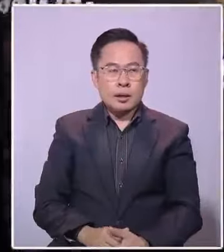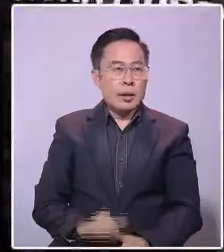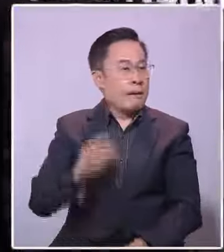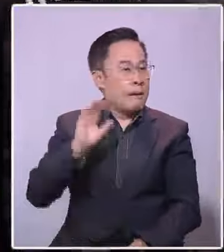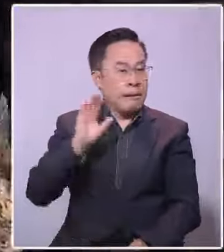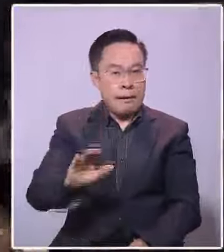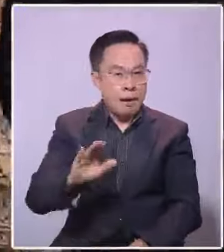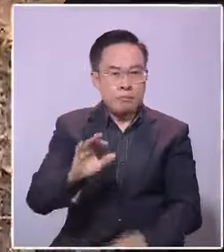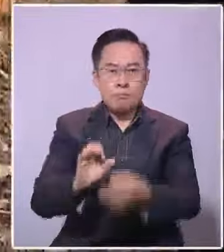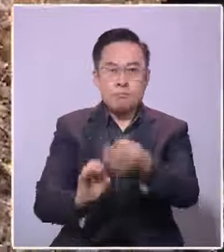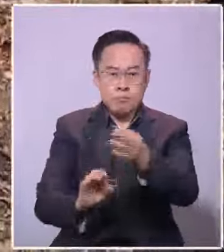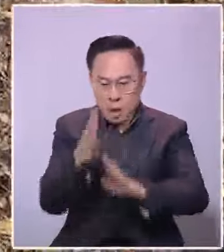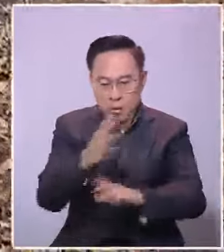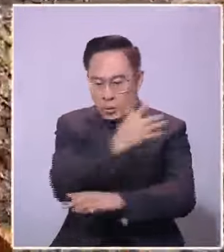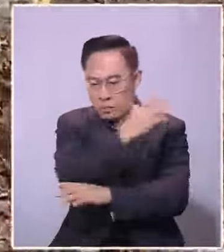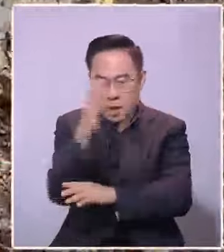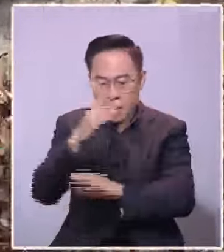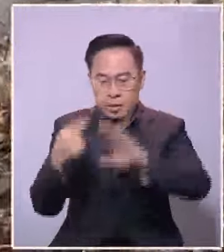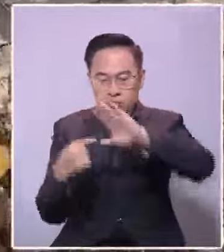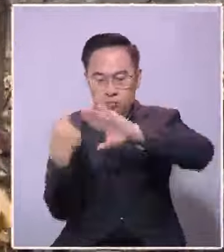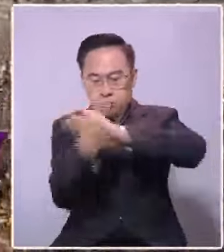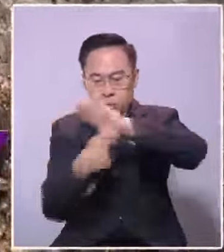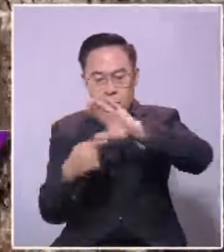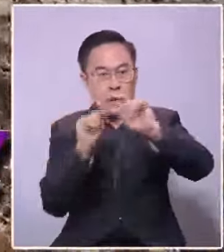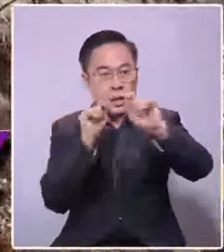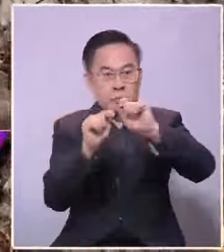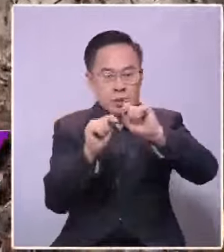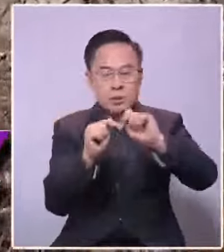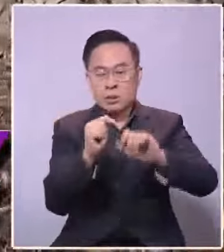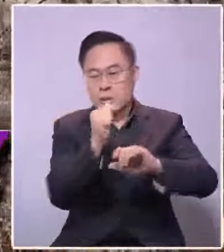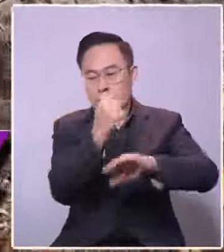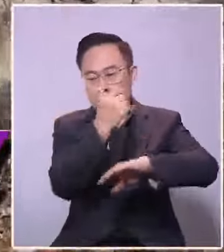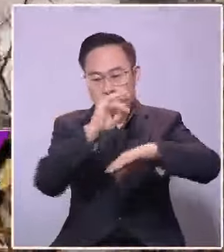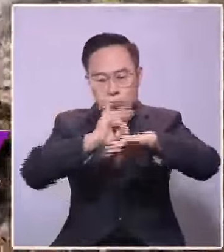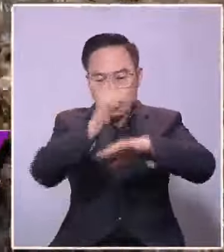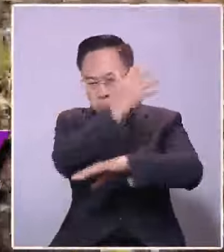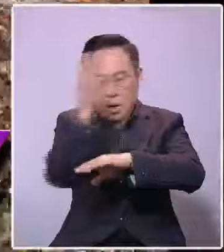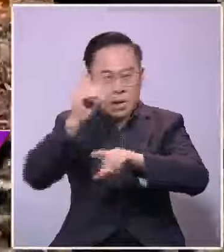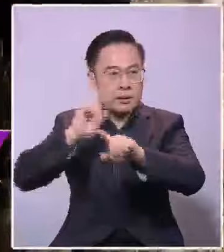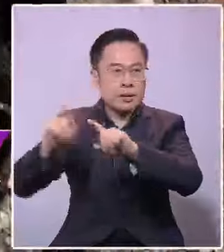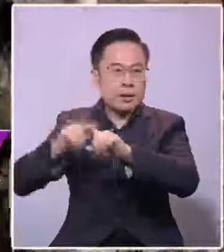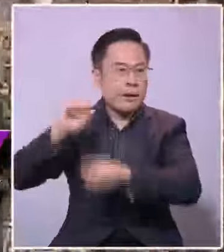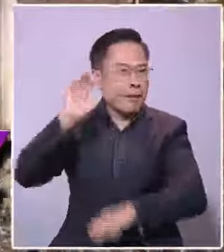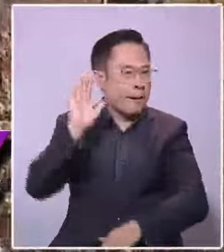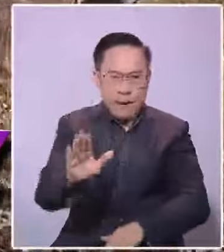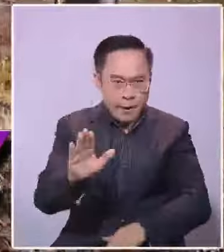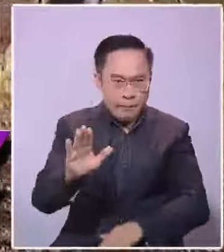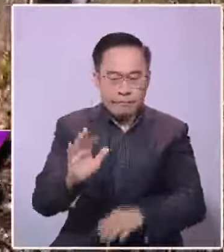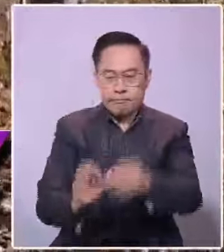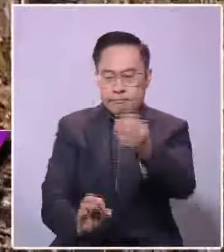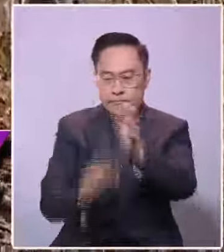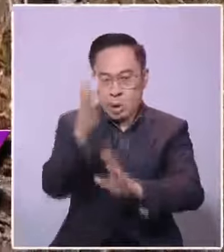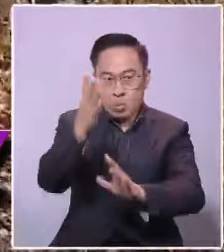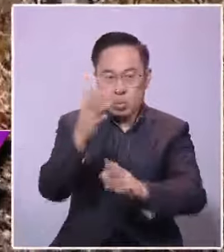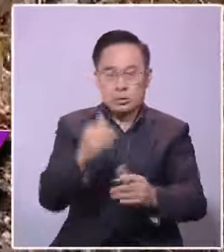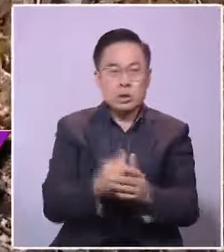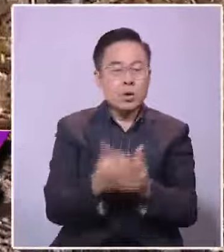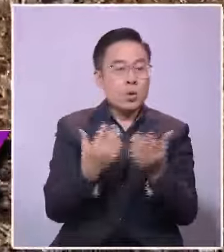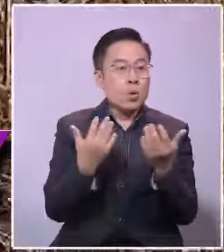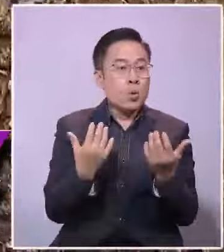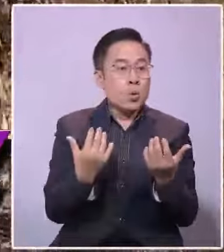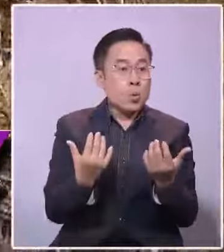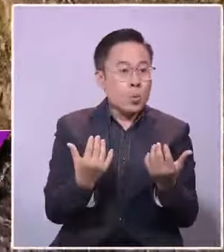ามเผาในป่าทุกอำเภอทุกอุทยานจนถึงวันที่11มีนาคมนั่นก็คือวันรุ่งนี้นะคะ